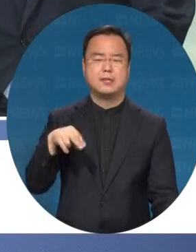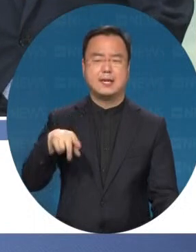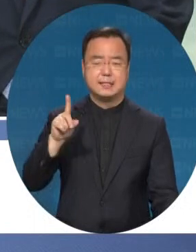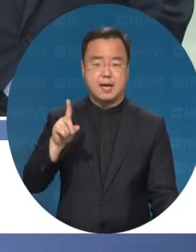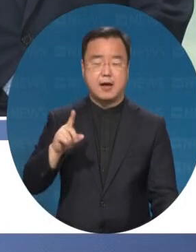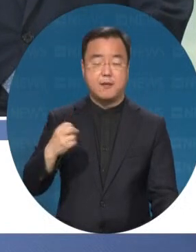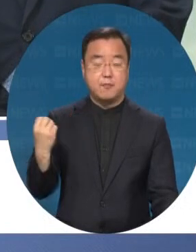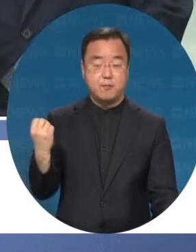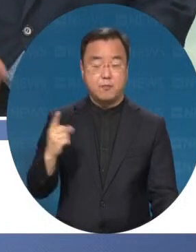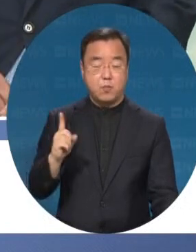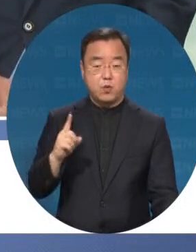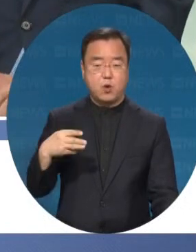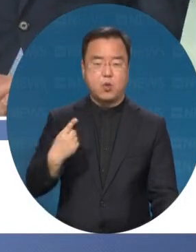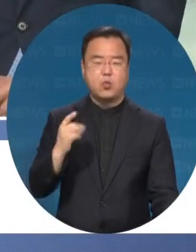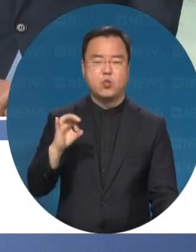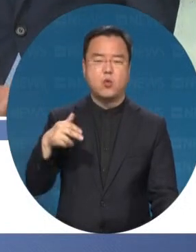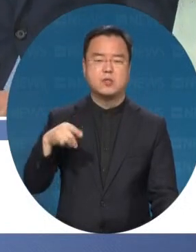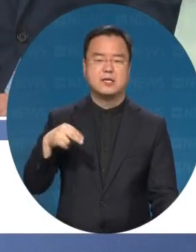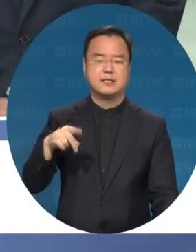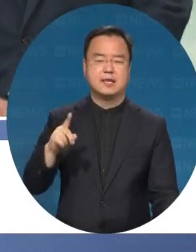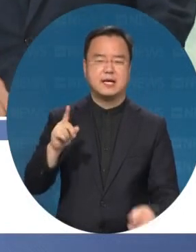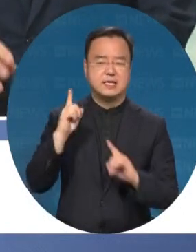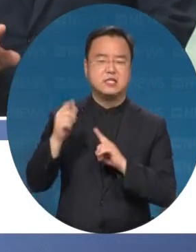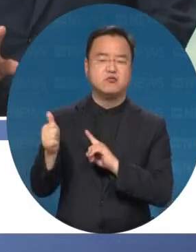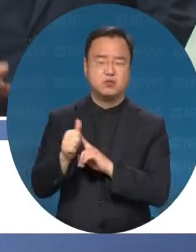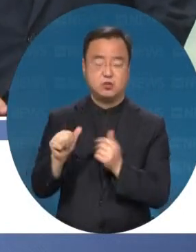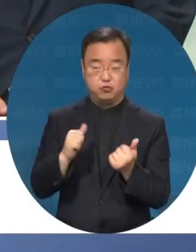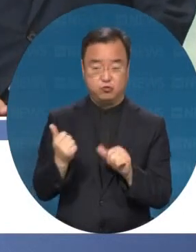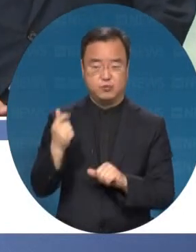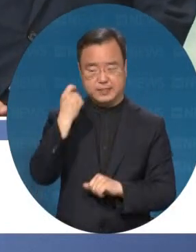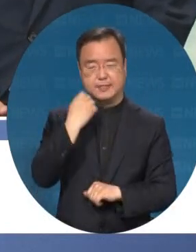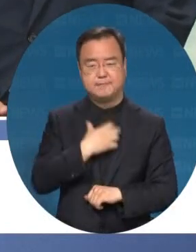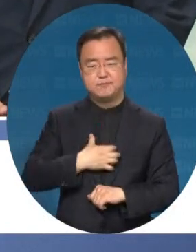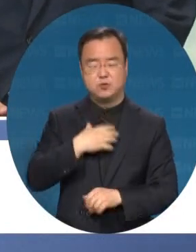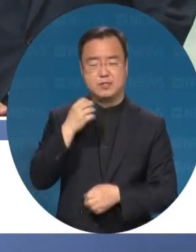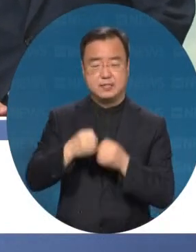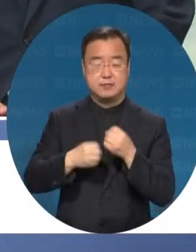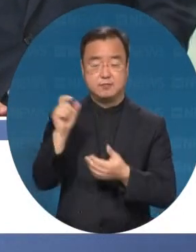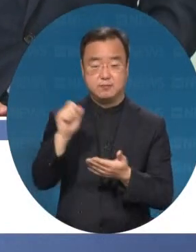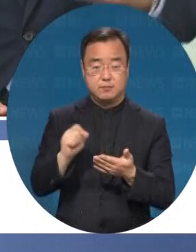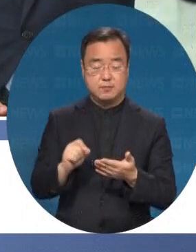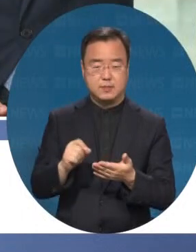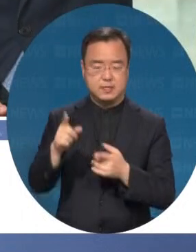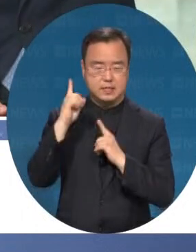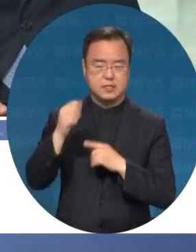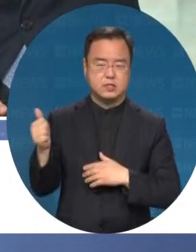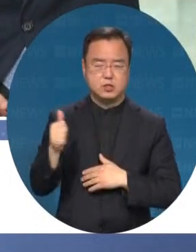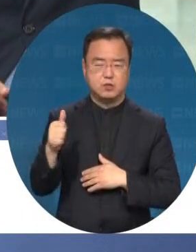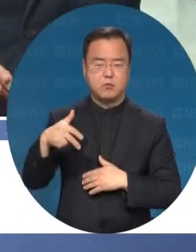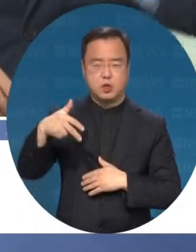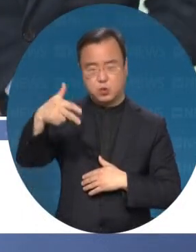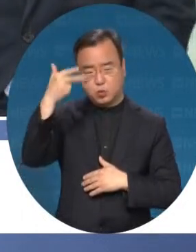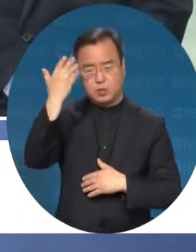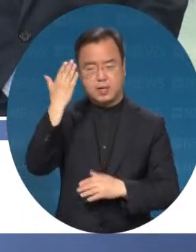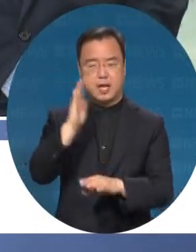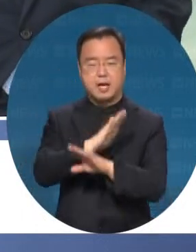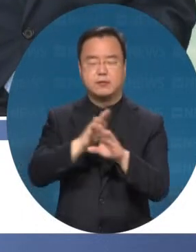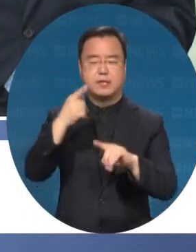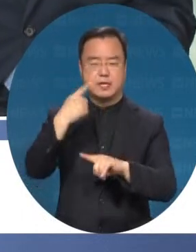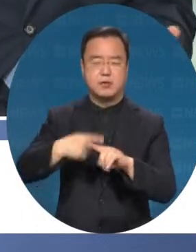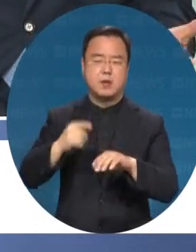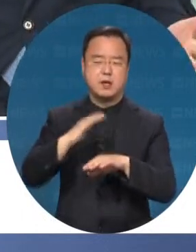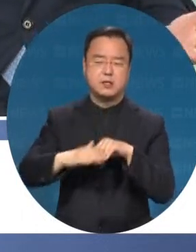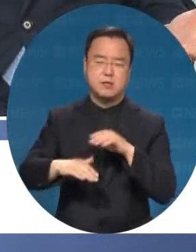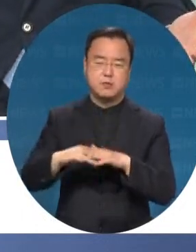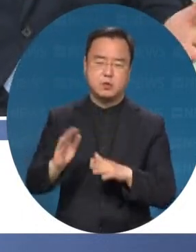죽음을 슬퍼한다 그 시속에서 이렇게 말합니다 이순신은 조선 하늘의 절반을 한 손으로 떠받들었다